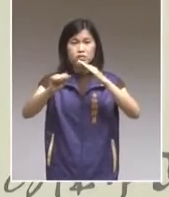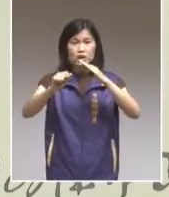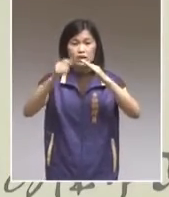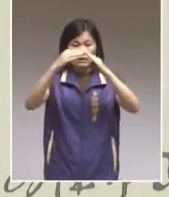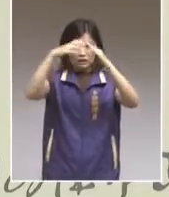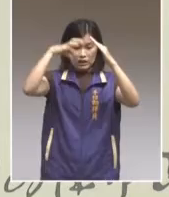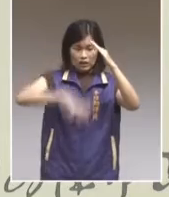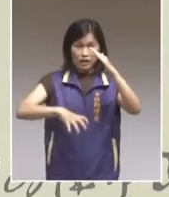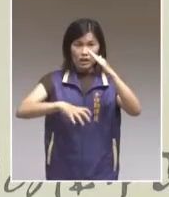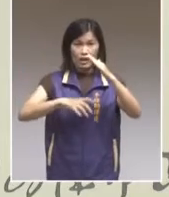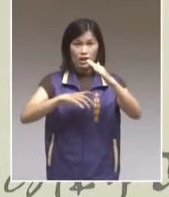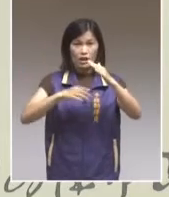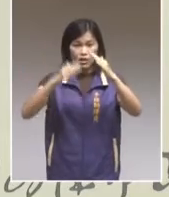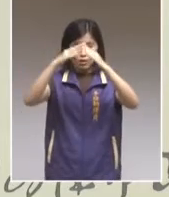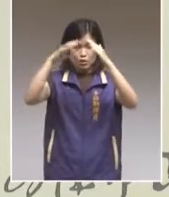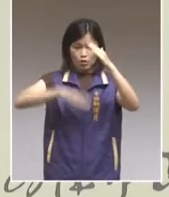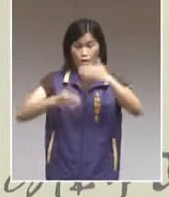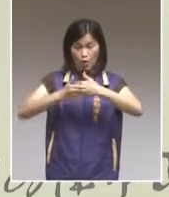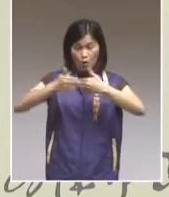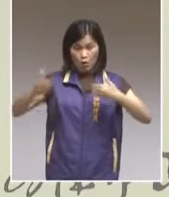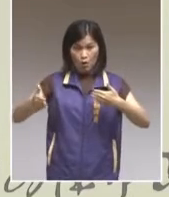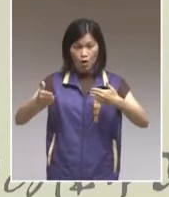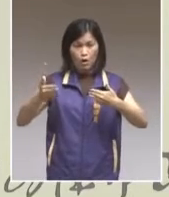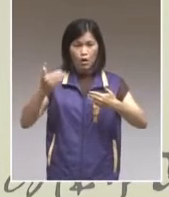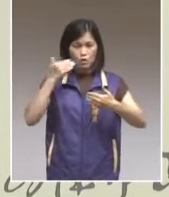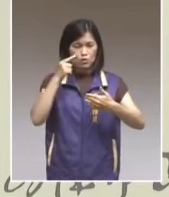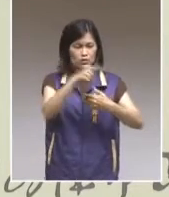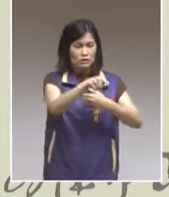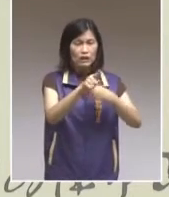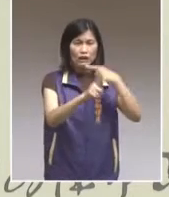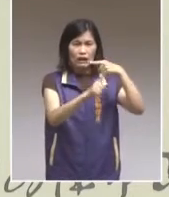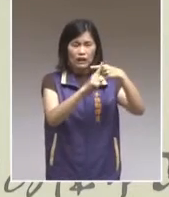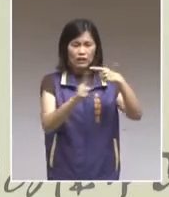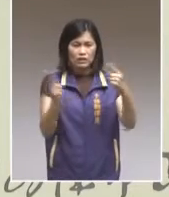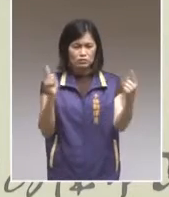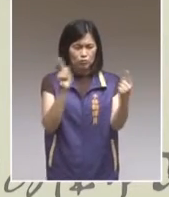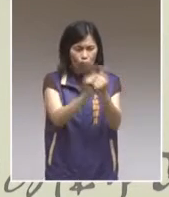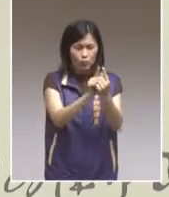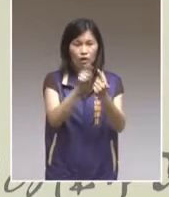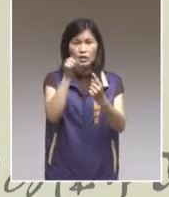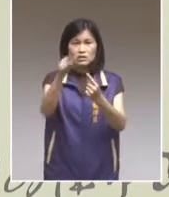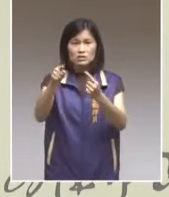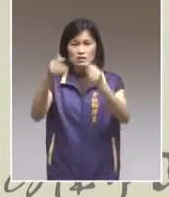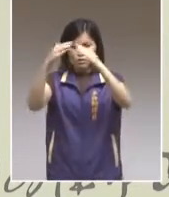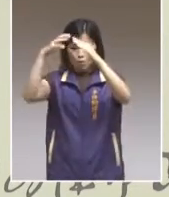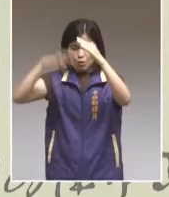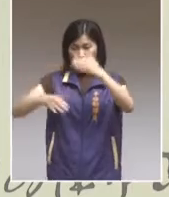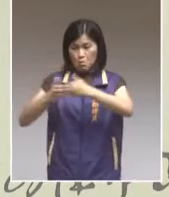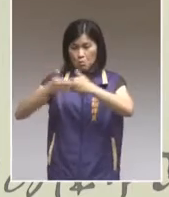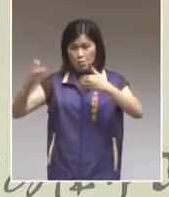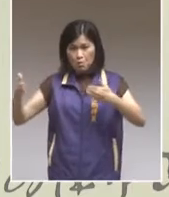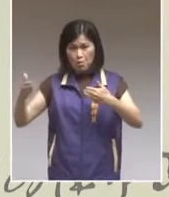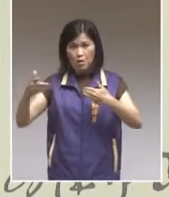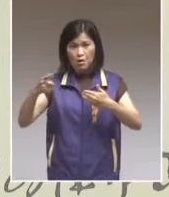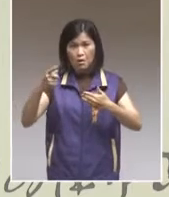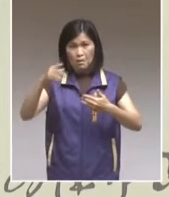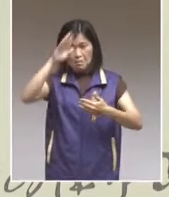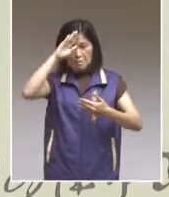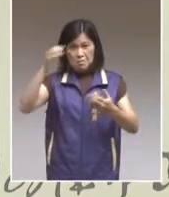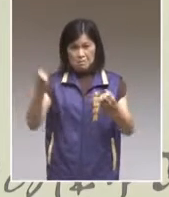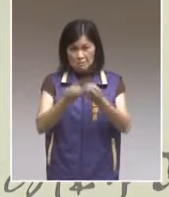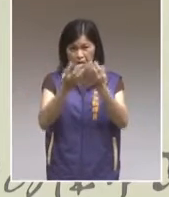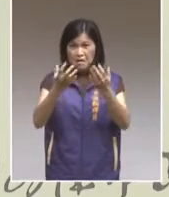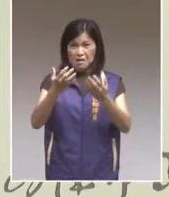里面居家隔离的时候，你接触到确诊者，那你被列居家隔离，那你发病的风险有很